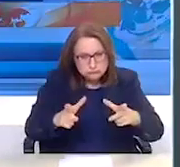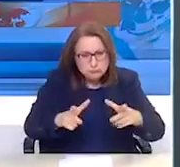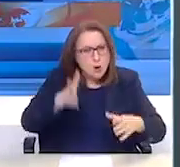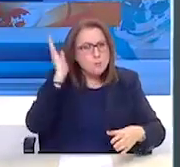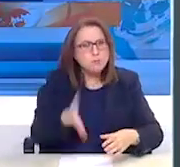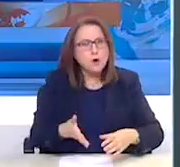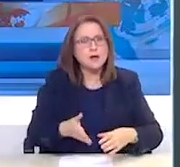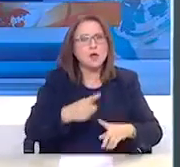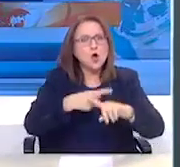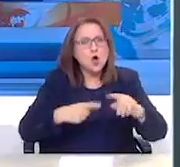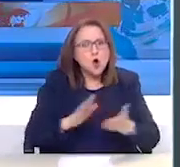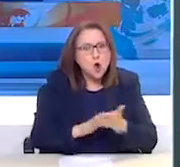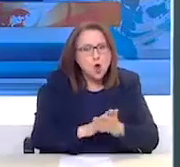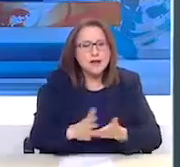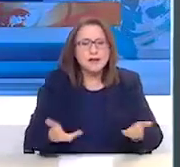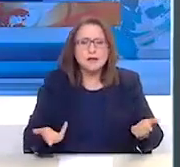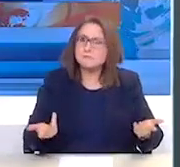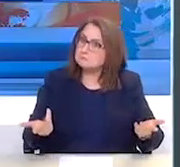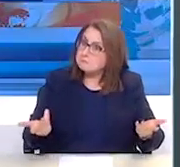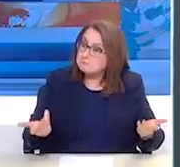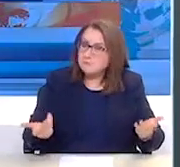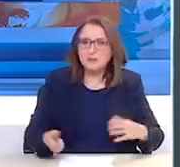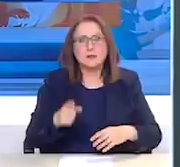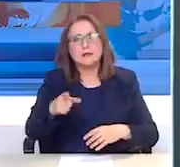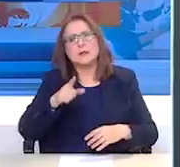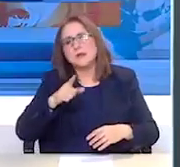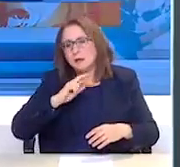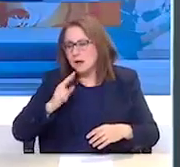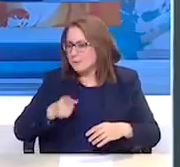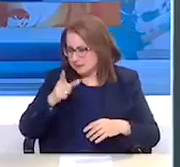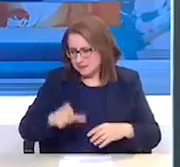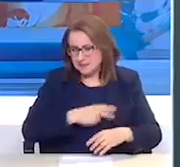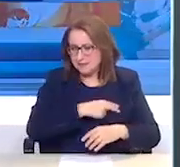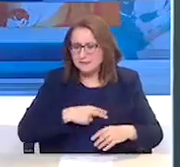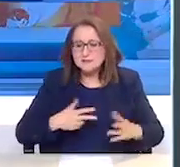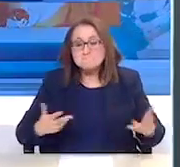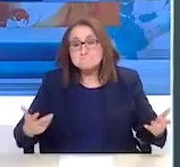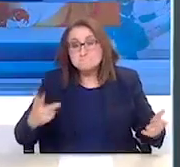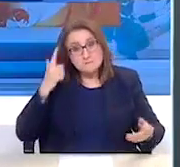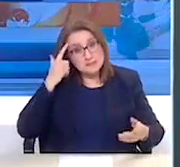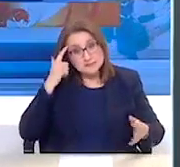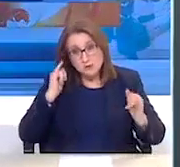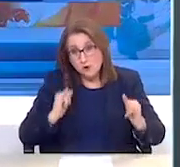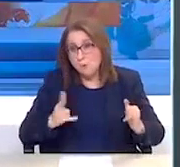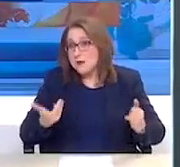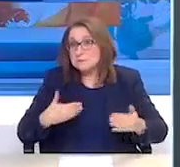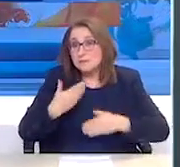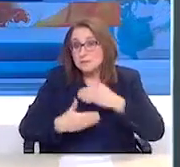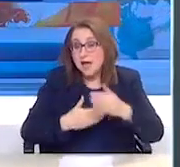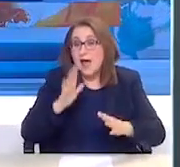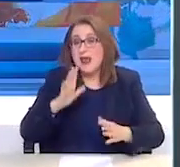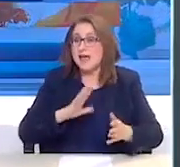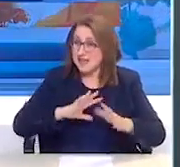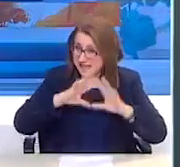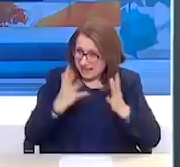Πρέπει να υπάρχει προσοχή όταν χειριζόμαστε διαλύματα χλωρίνης. Κάποιοι άνθρωποι έχουν ευαισθησία, κάποιοι μπορούν να κάνουν μια αλλεργική